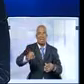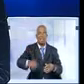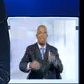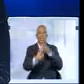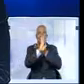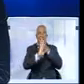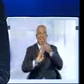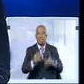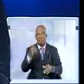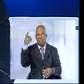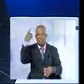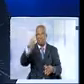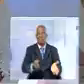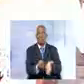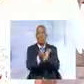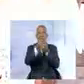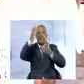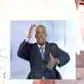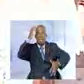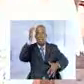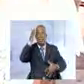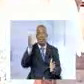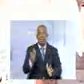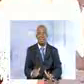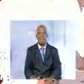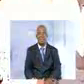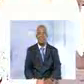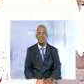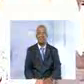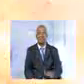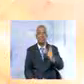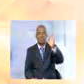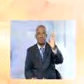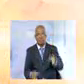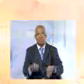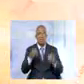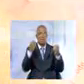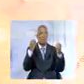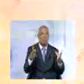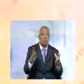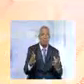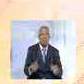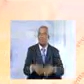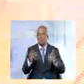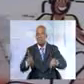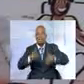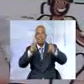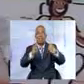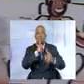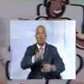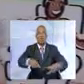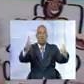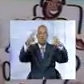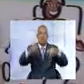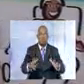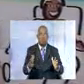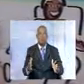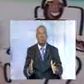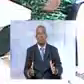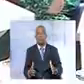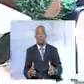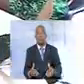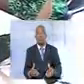les hôpitaux. Kwadjo Kwame. Environ 400 poches de sang ont été collectées par le Centre national de transfusion